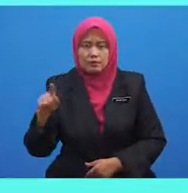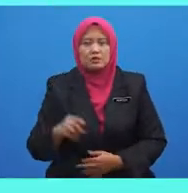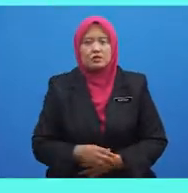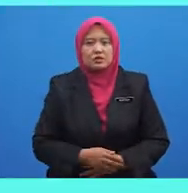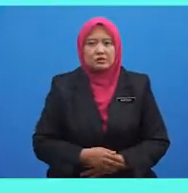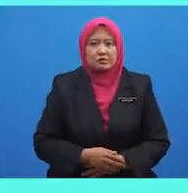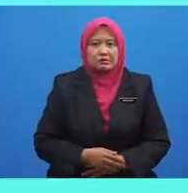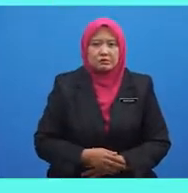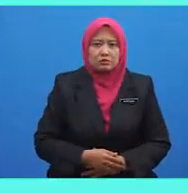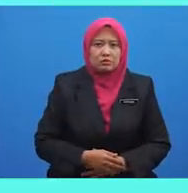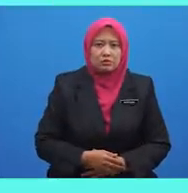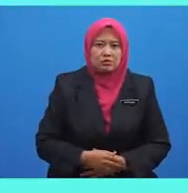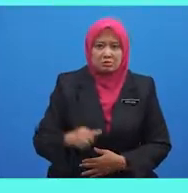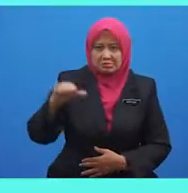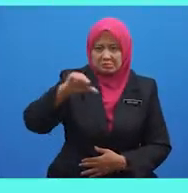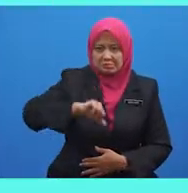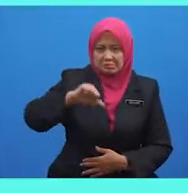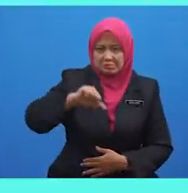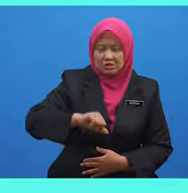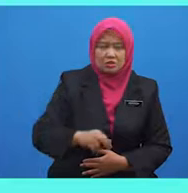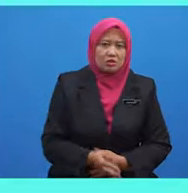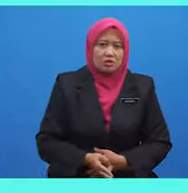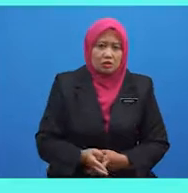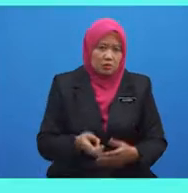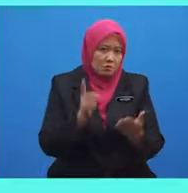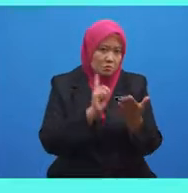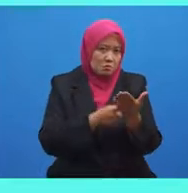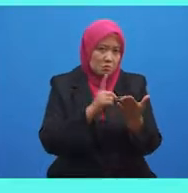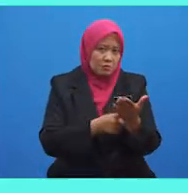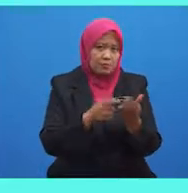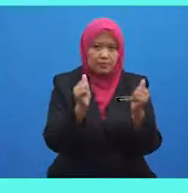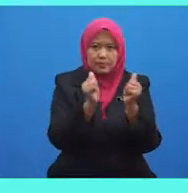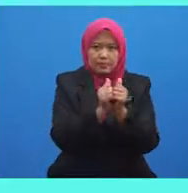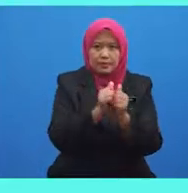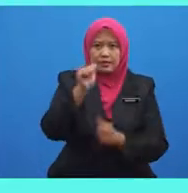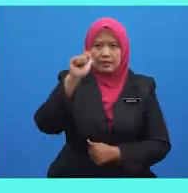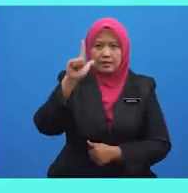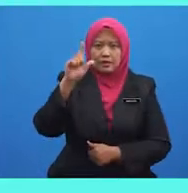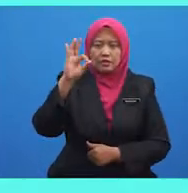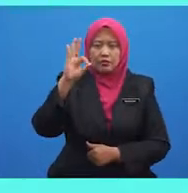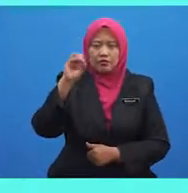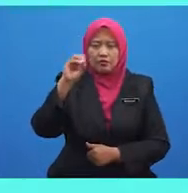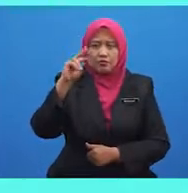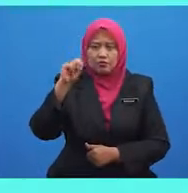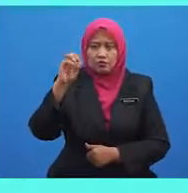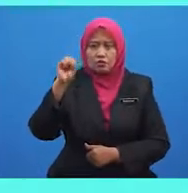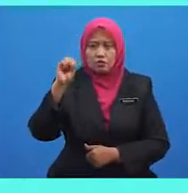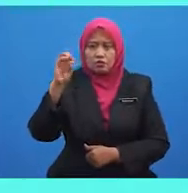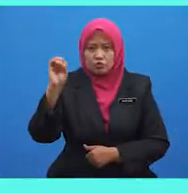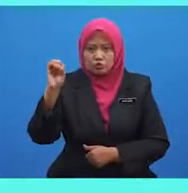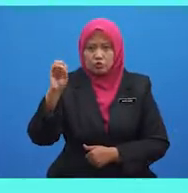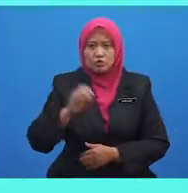menyebabkan Portugis di bawah pimpinan Alfonso de Albuquerque telah menyerang Melaka. Serangan ini berlaku